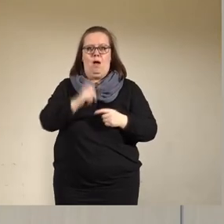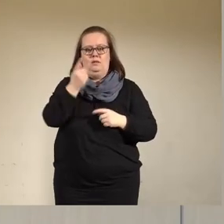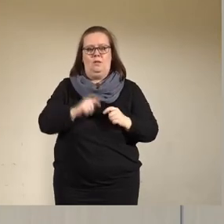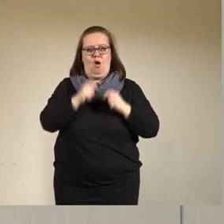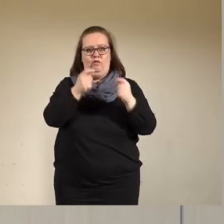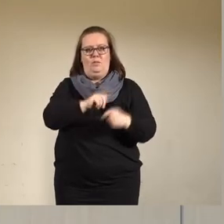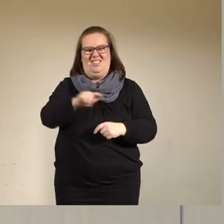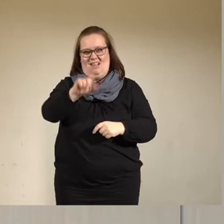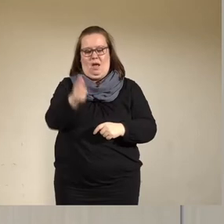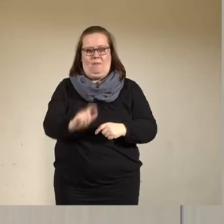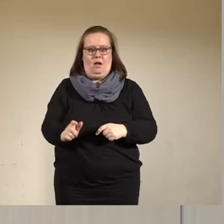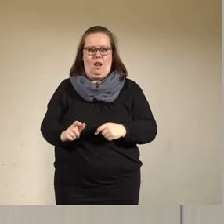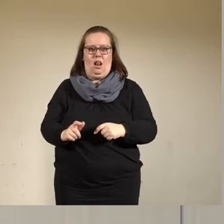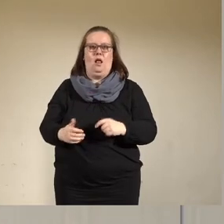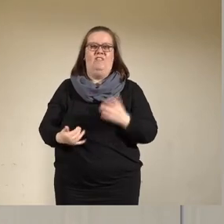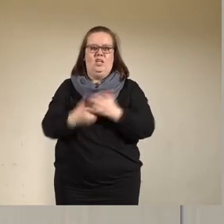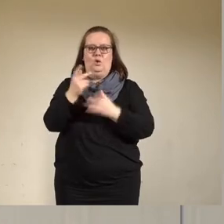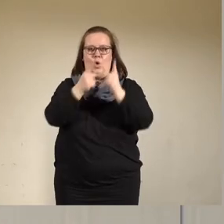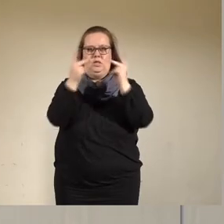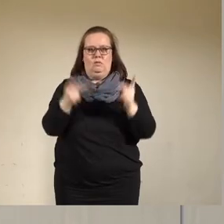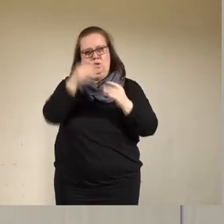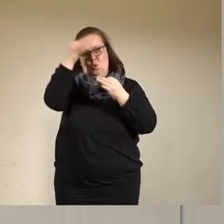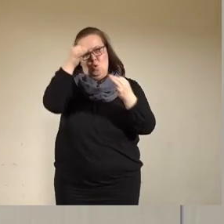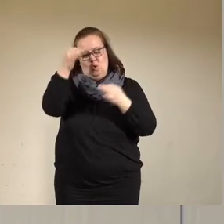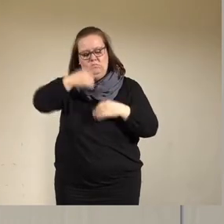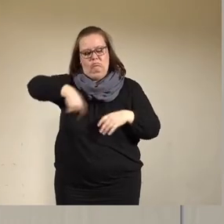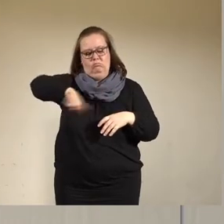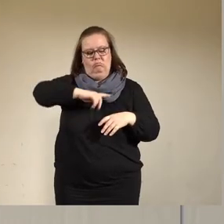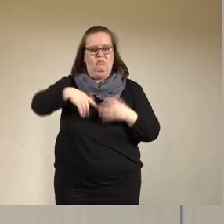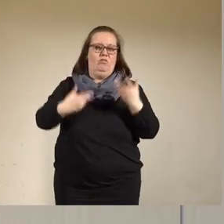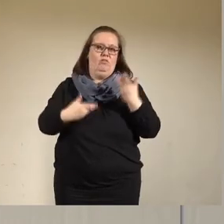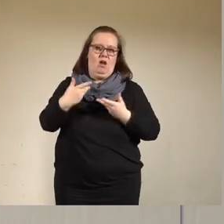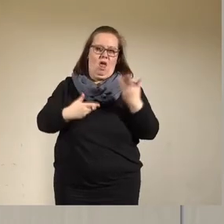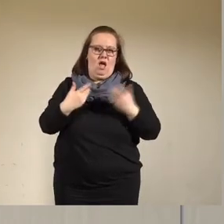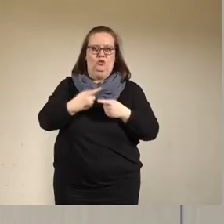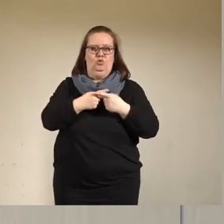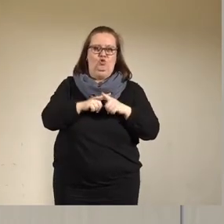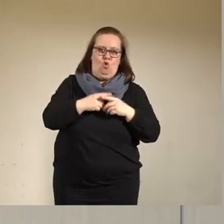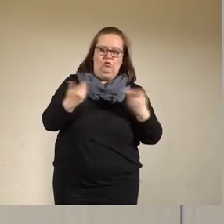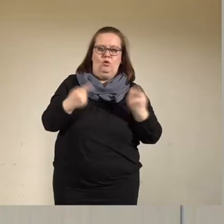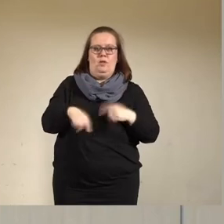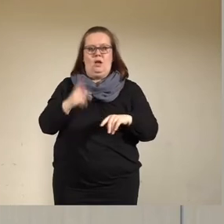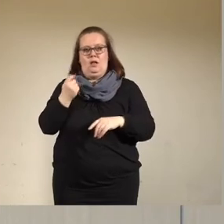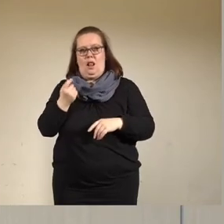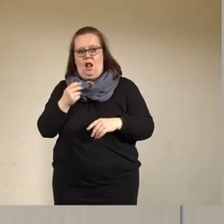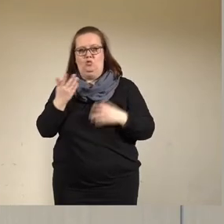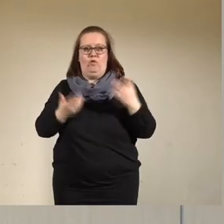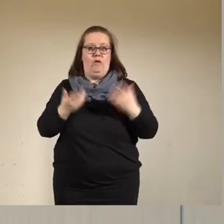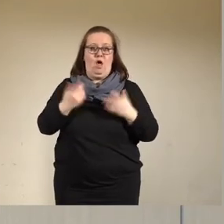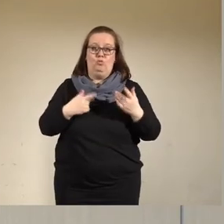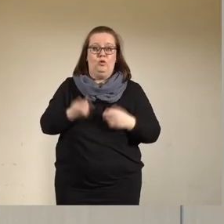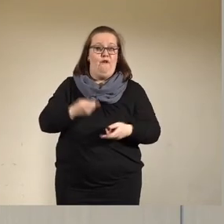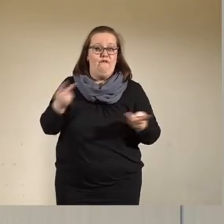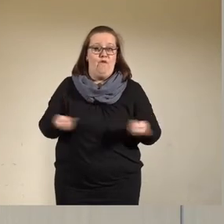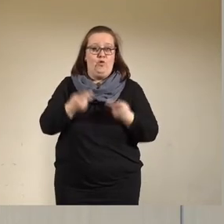zum April eine Konzeption zu machen, wie wir vielleicht mit Schulden, vielleicht mit anderem Geld, vielleicht auch mit